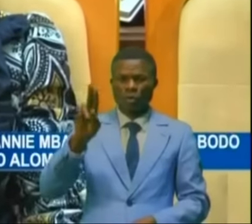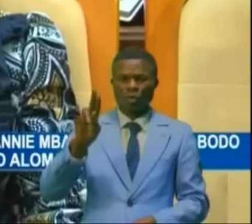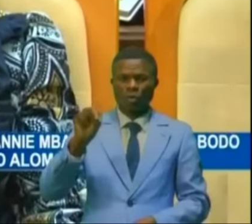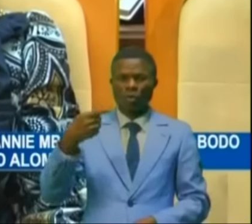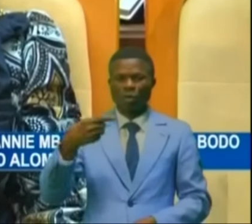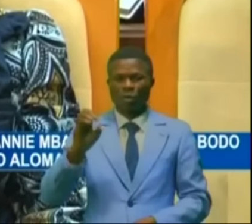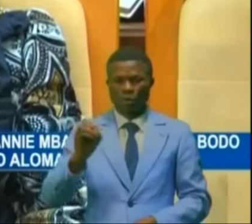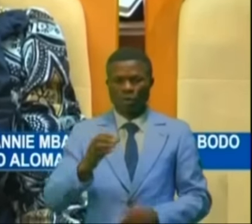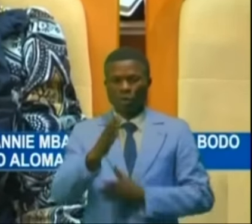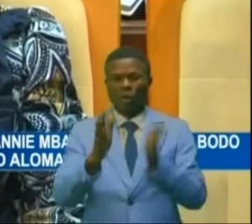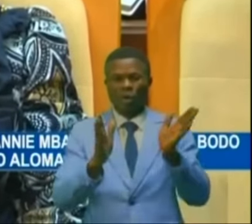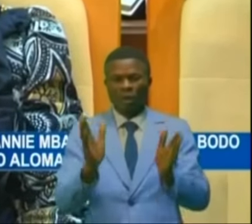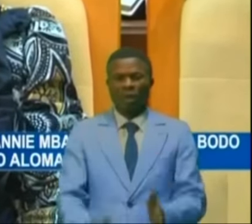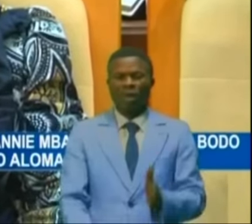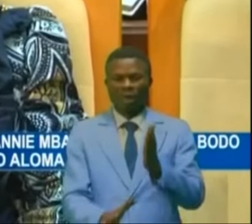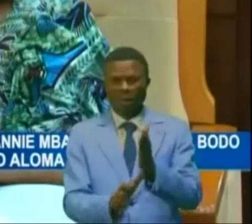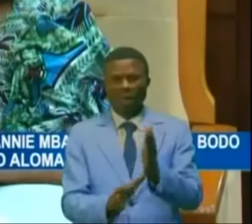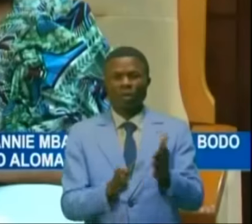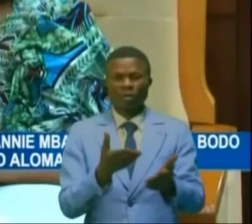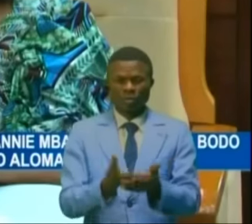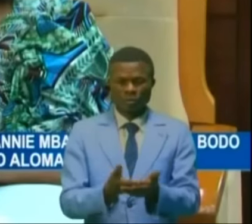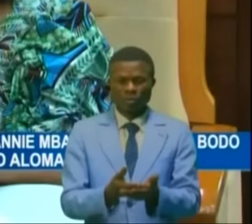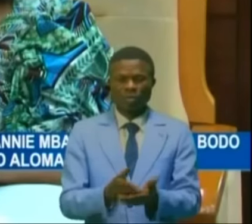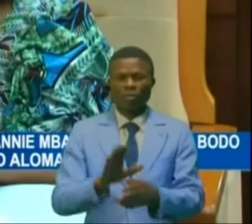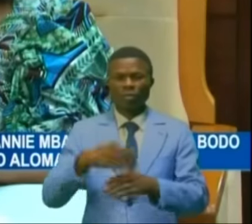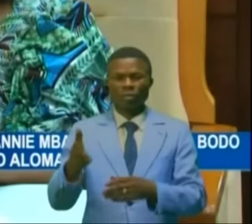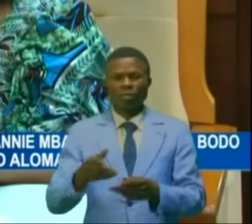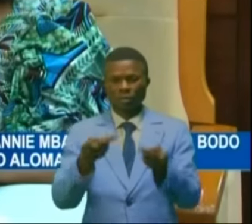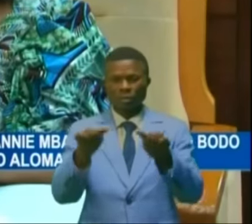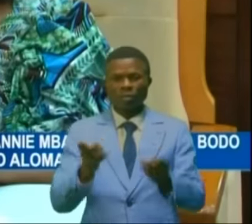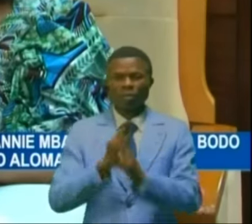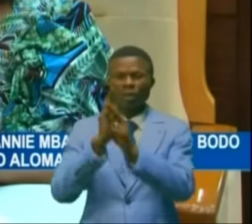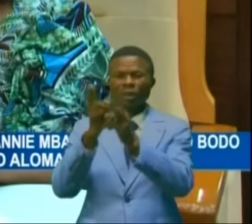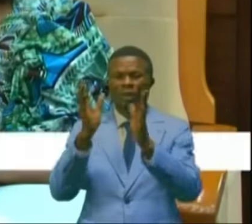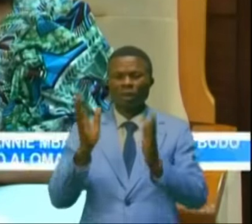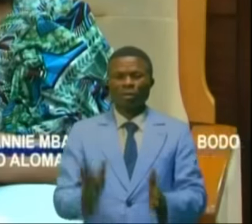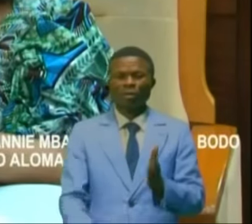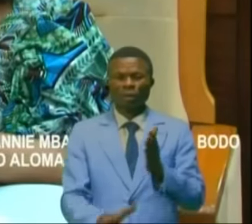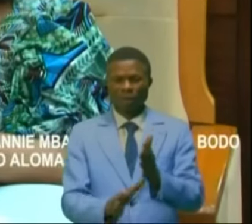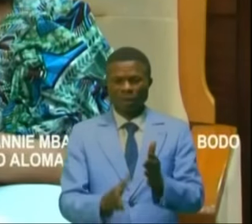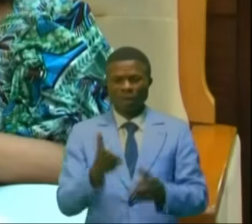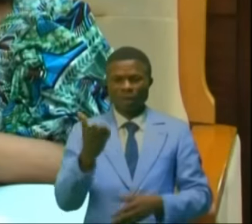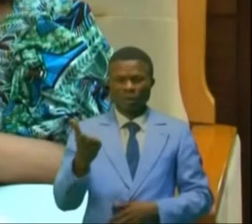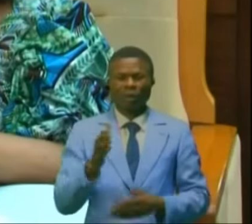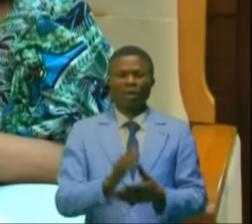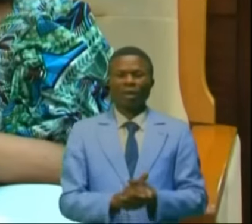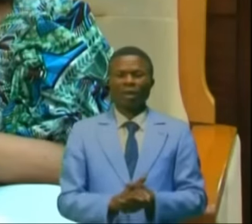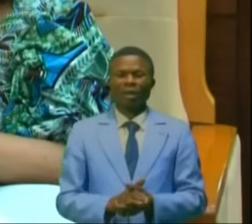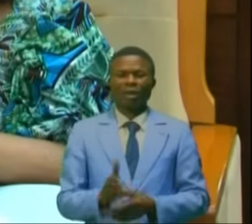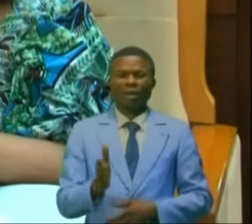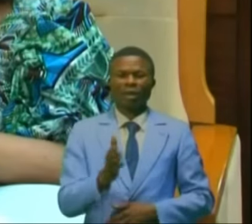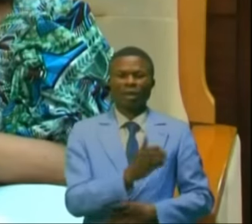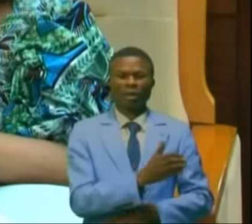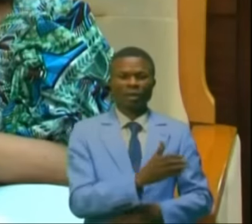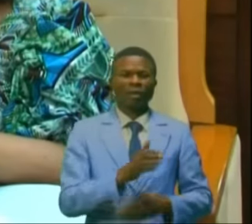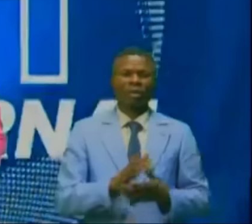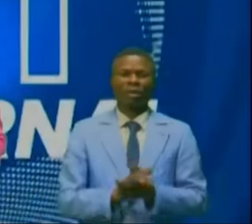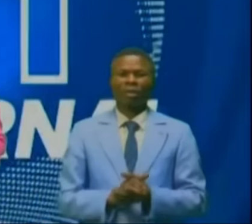questeur Chimène Polipoli et enfin le poste de questeur adjoint revient à Néma Grasse.